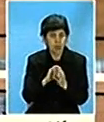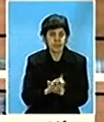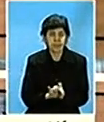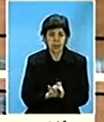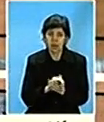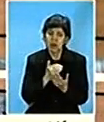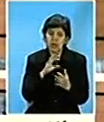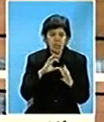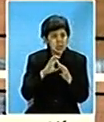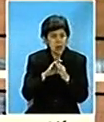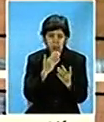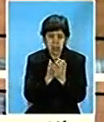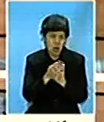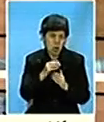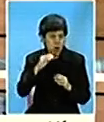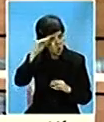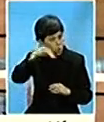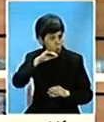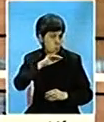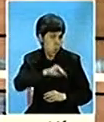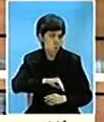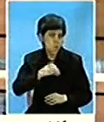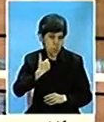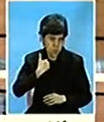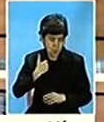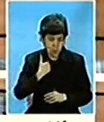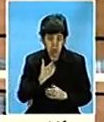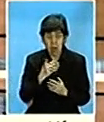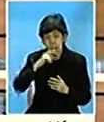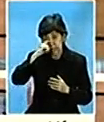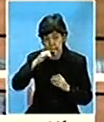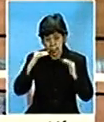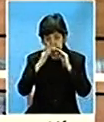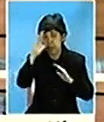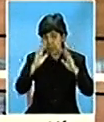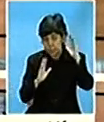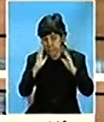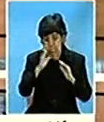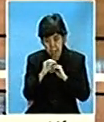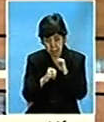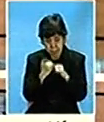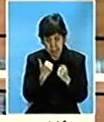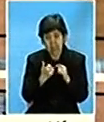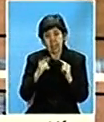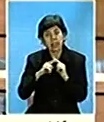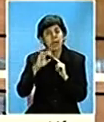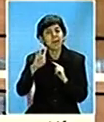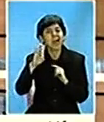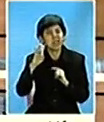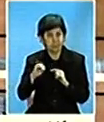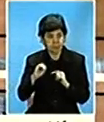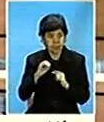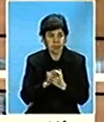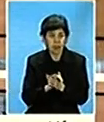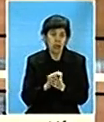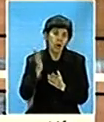ข่าวคราวเรื่องการทุจริตคอร์รัปชันประเทศไทยนั้นปกครองในประชาธิปไตยมาปีนี้ปีที่80ตลอด